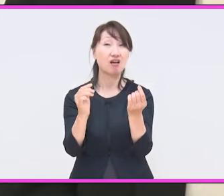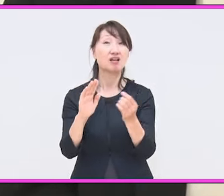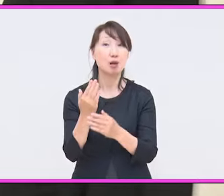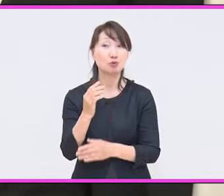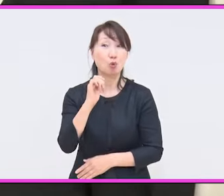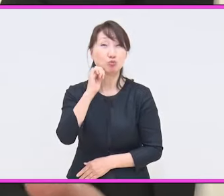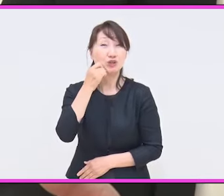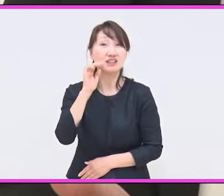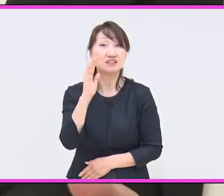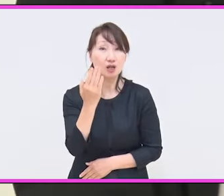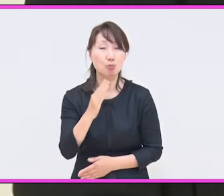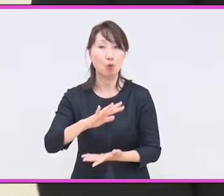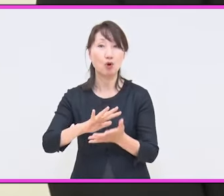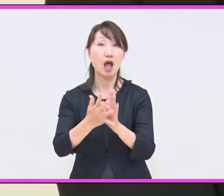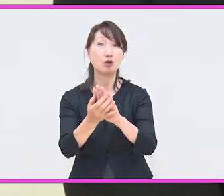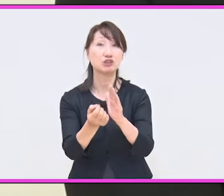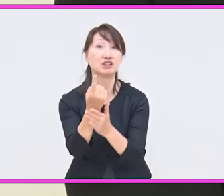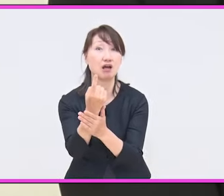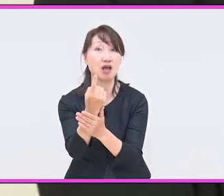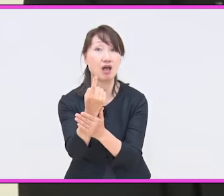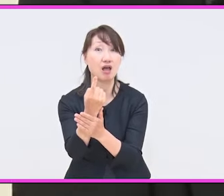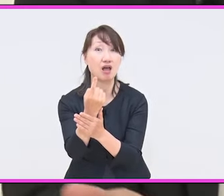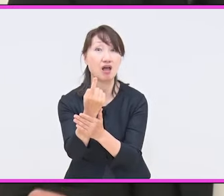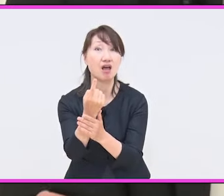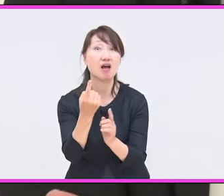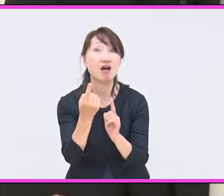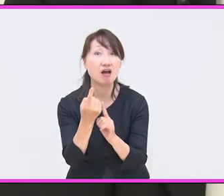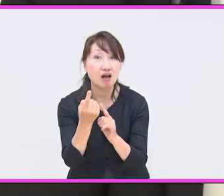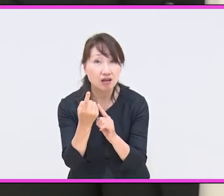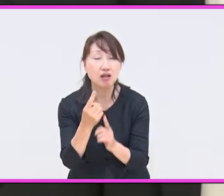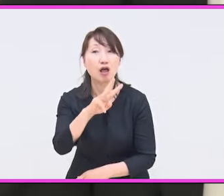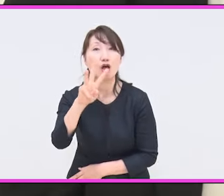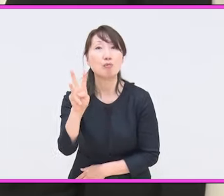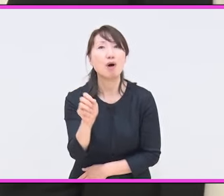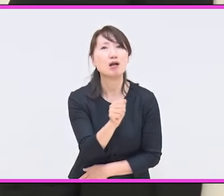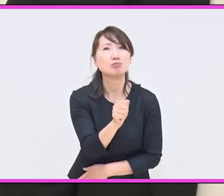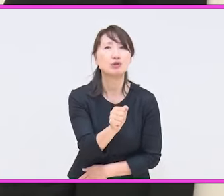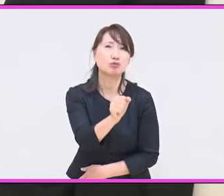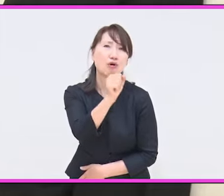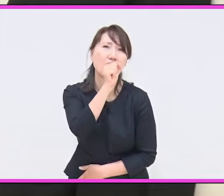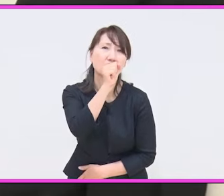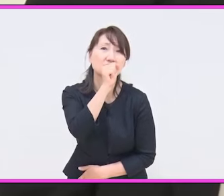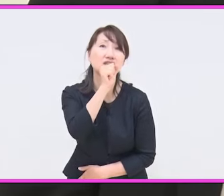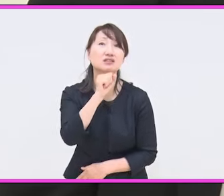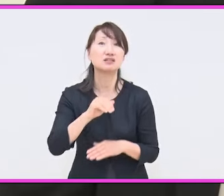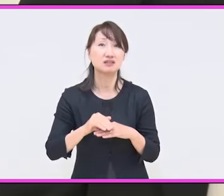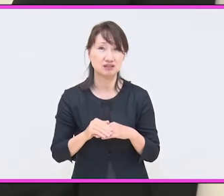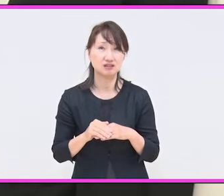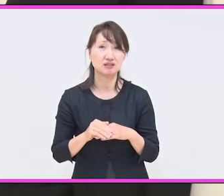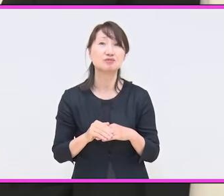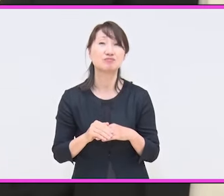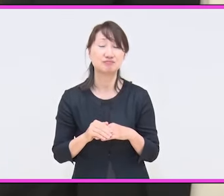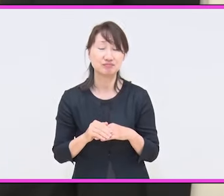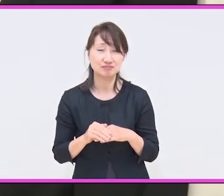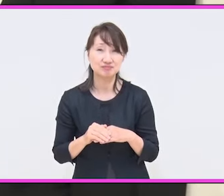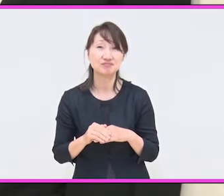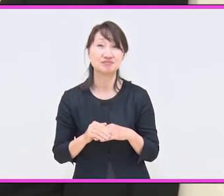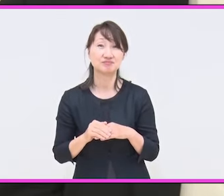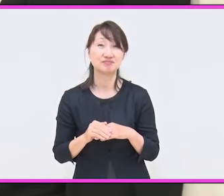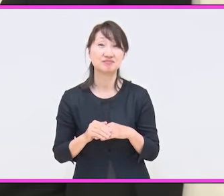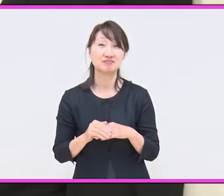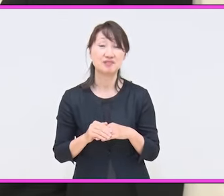でも変えるきっかけとしては非常に間口の広いイベントだからなんかこのパラリンピ